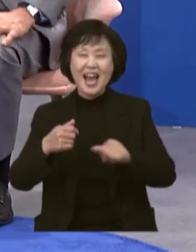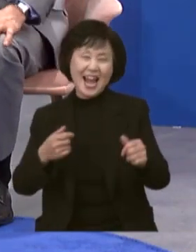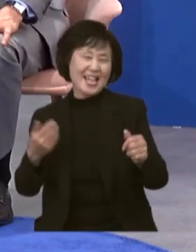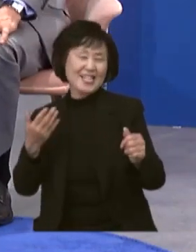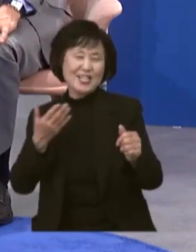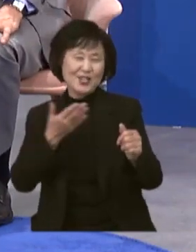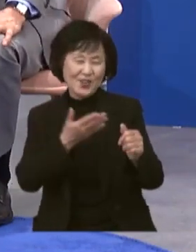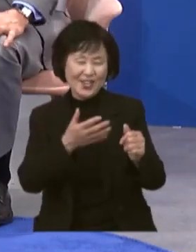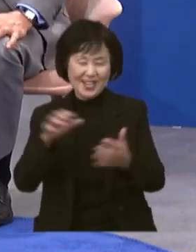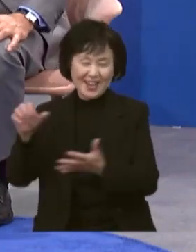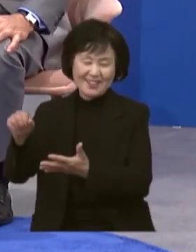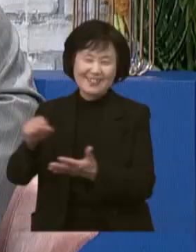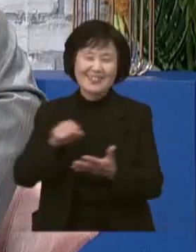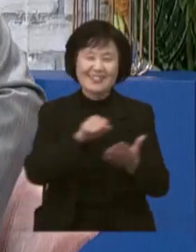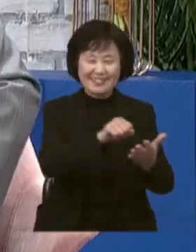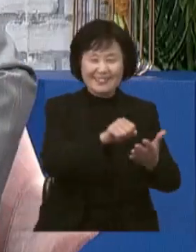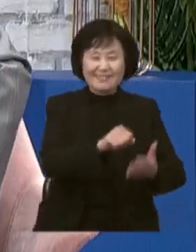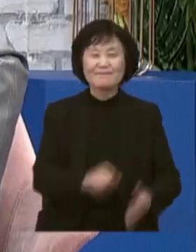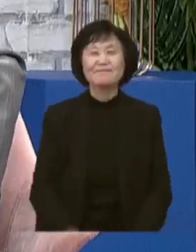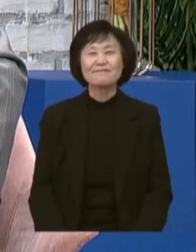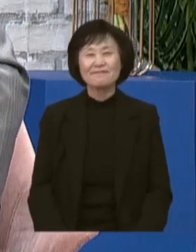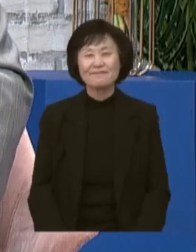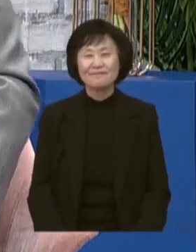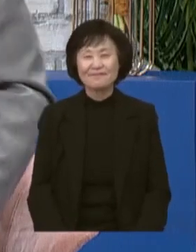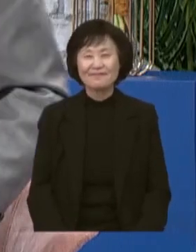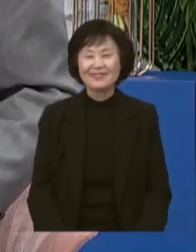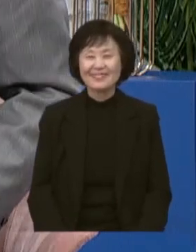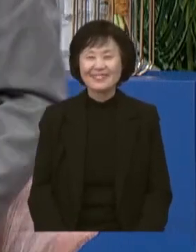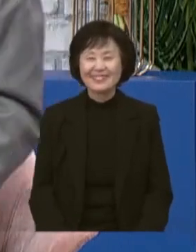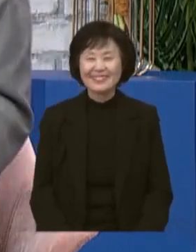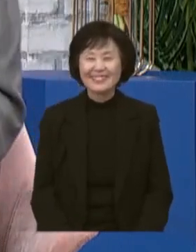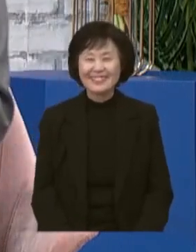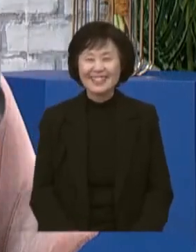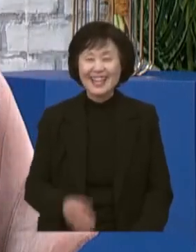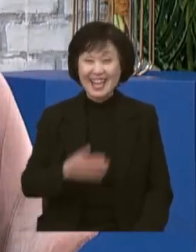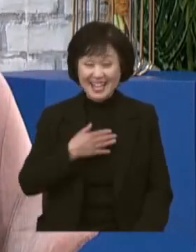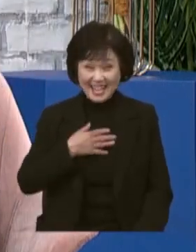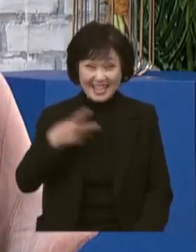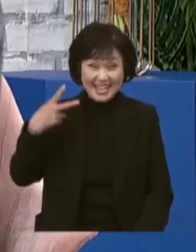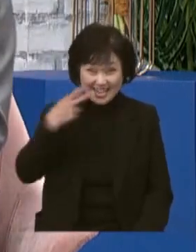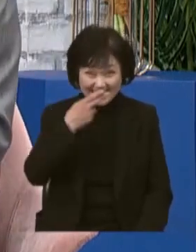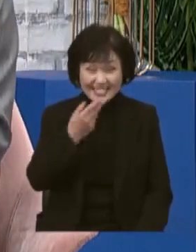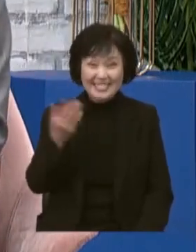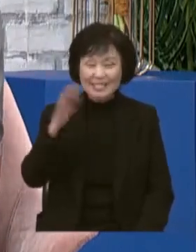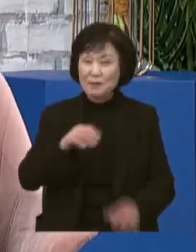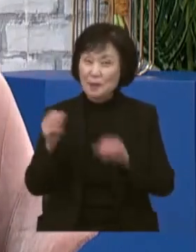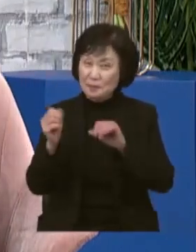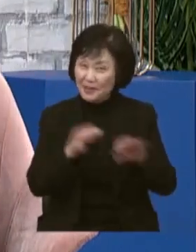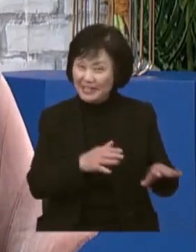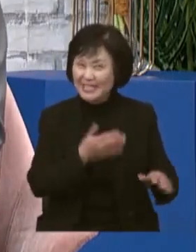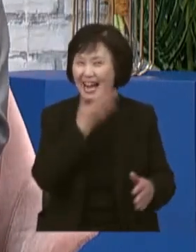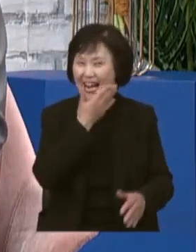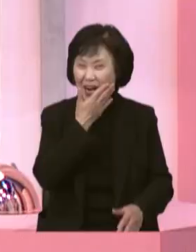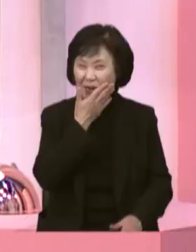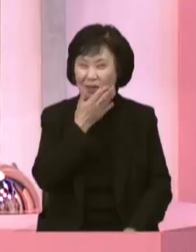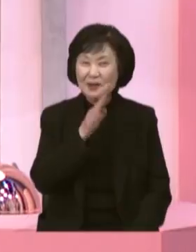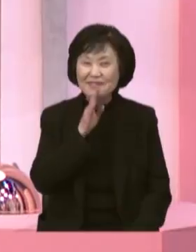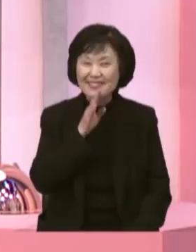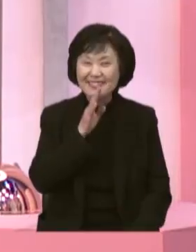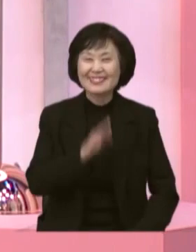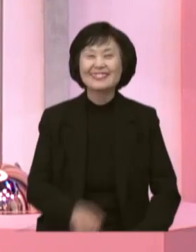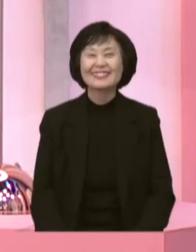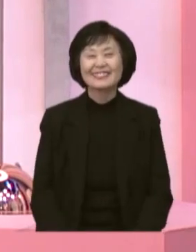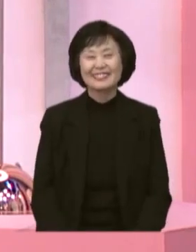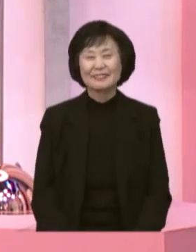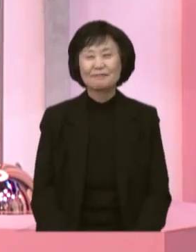우리 아들 갖다 줘야지. 그리고 가지고 오셨다. 그것도 이제 가능하시는 거야. 나는 그렇지만 아깝지 버리기는. 아 그럼. 돈 뭐, 주고 산 건데.